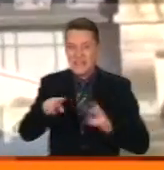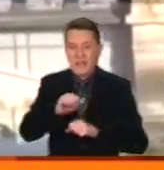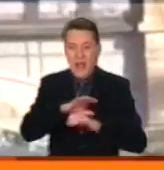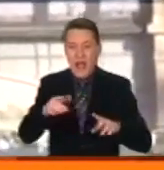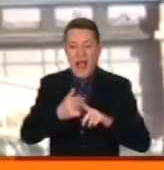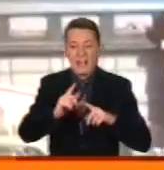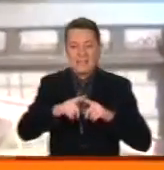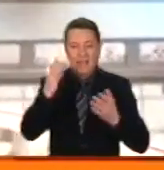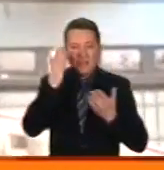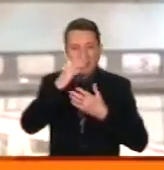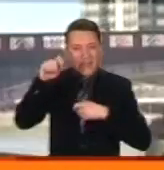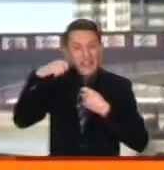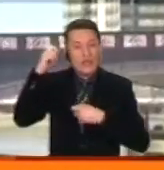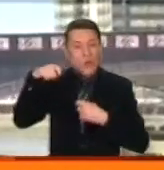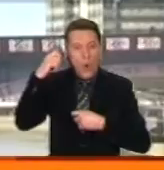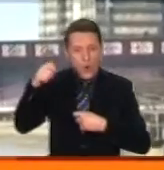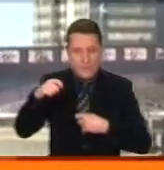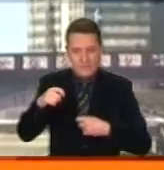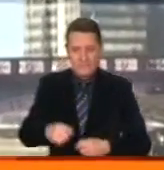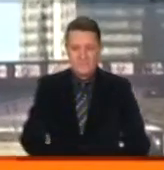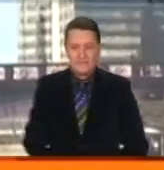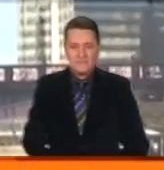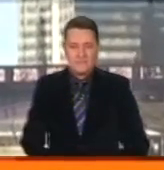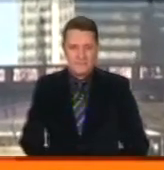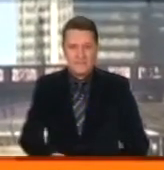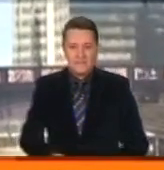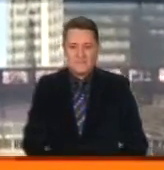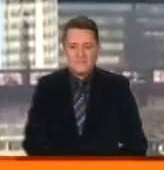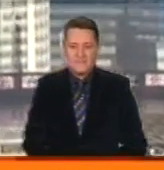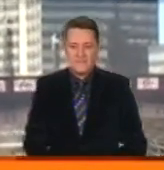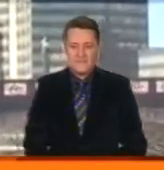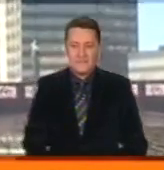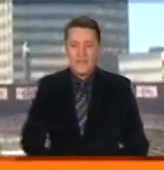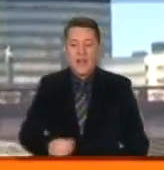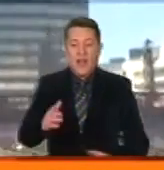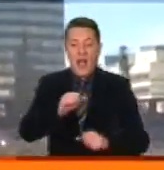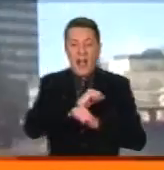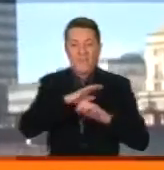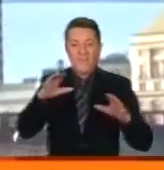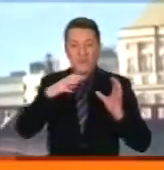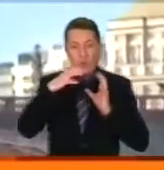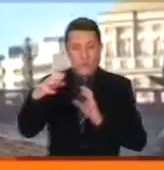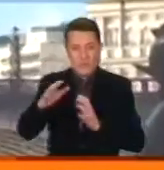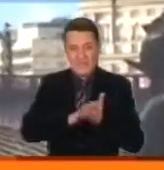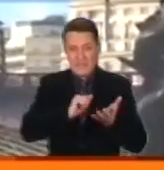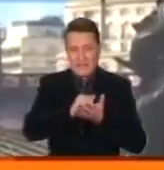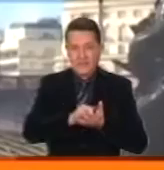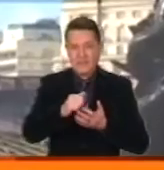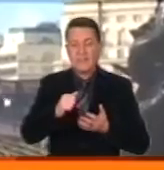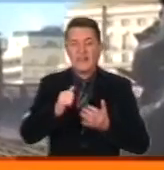був лише постановний трюк. У Лондоні знімали блокбастер із Джекі Чаном в головній ролі. Автобус знищили для однієї зі сцен